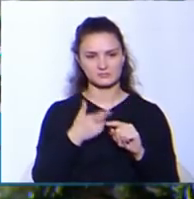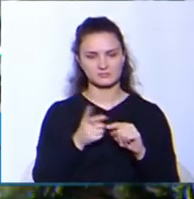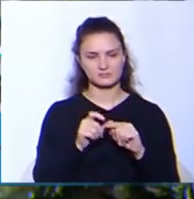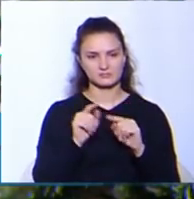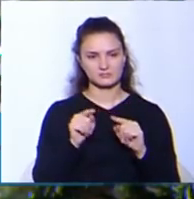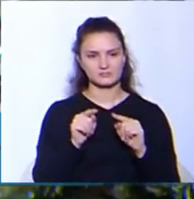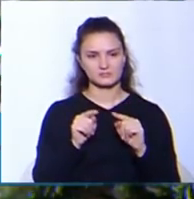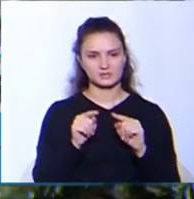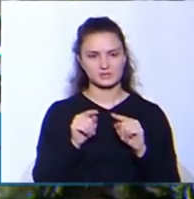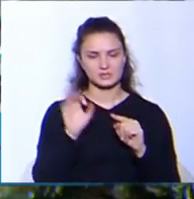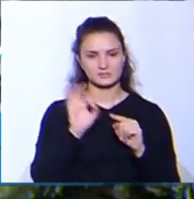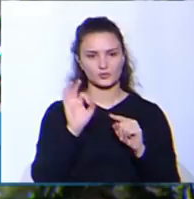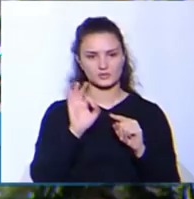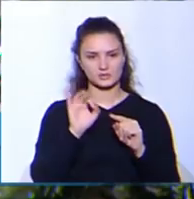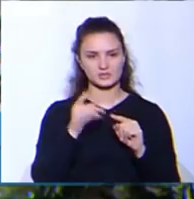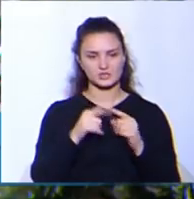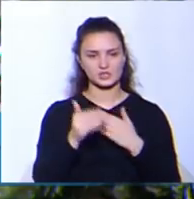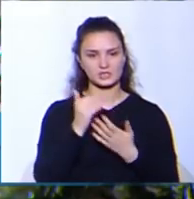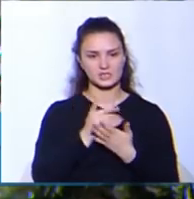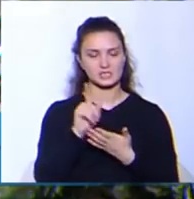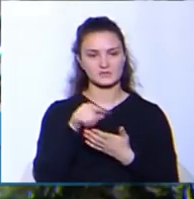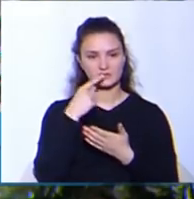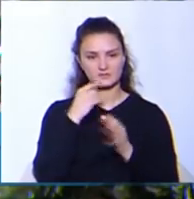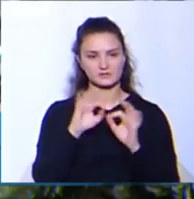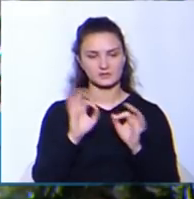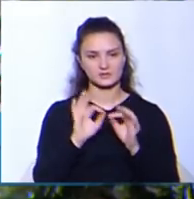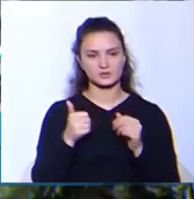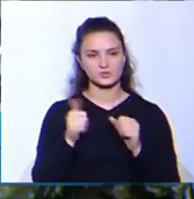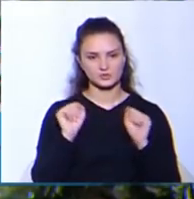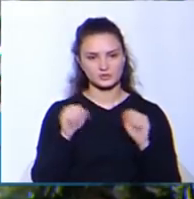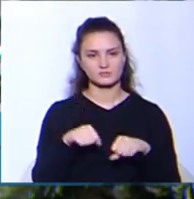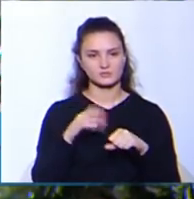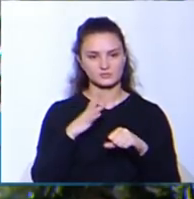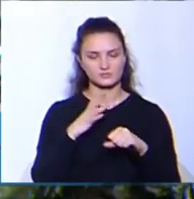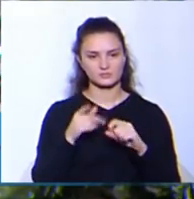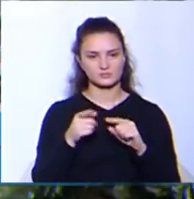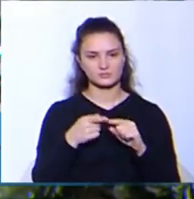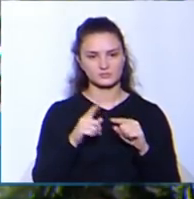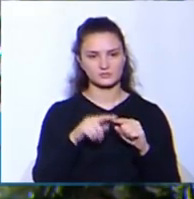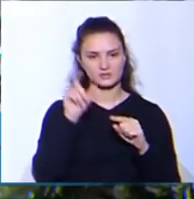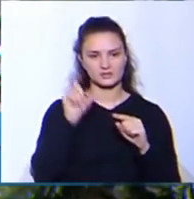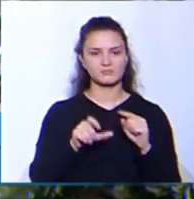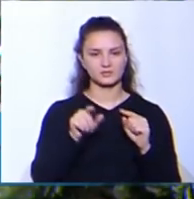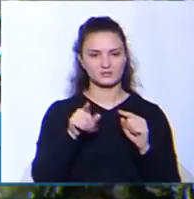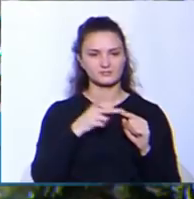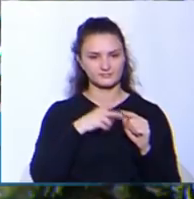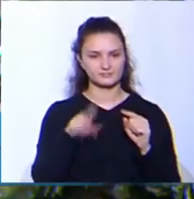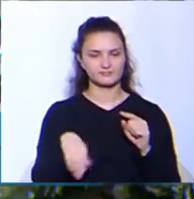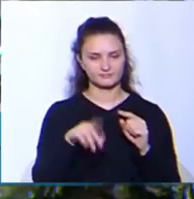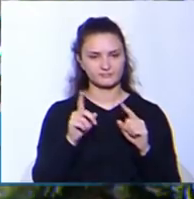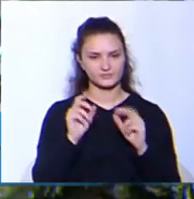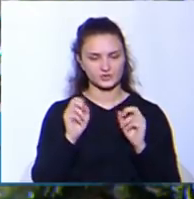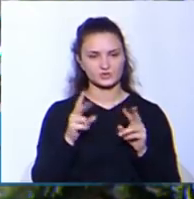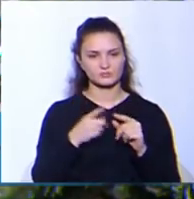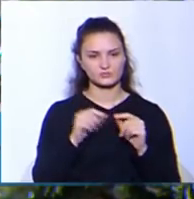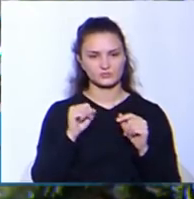დრამატული სტატისტიკა და ის შედეგი რაც თქვენ ახსენით როგორ შეიძლება ხელიდან გამოგვეცალოს ადამიანი შეიძლება